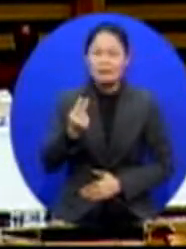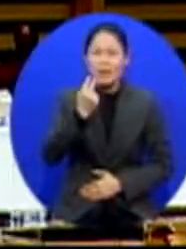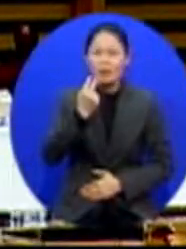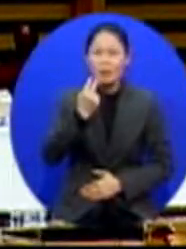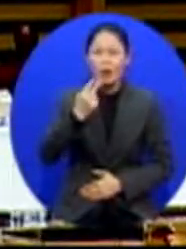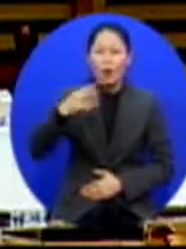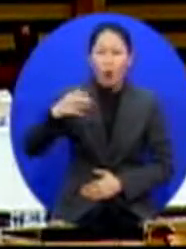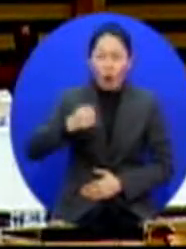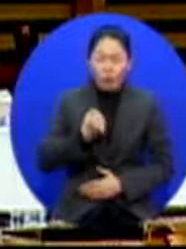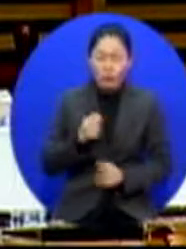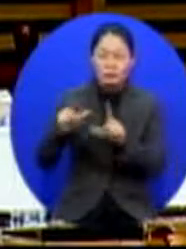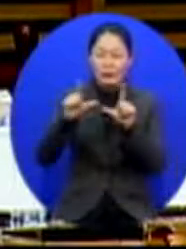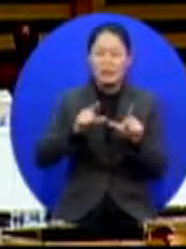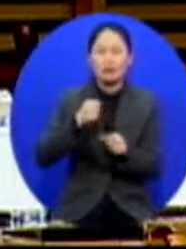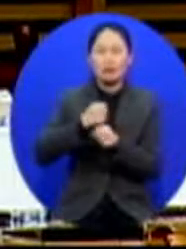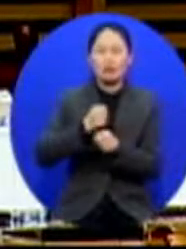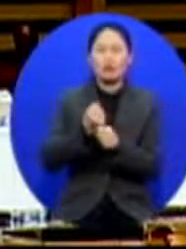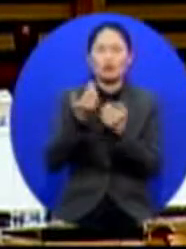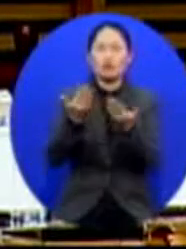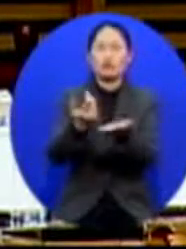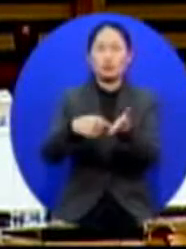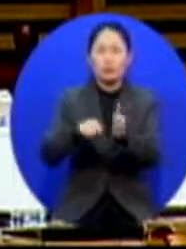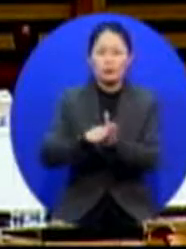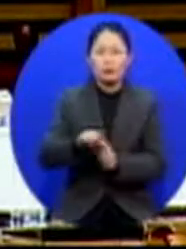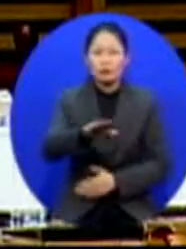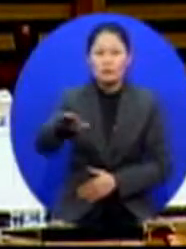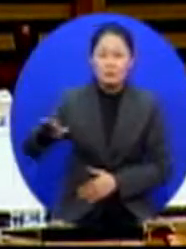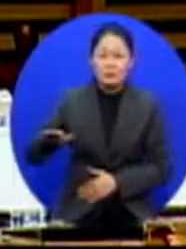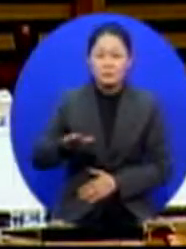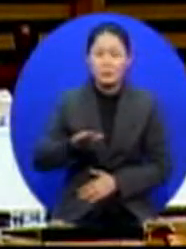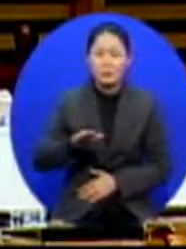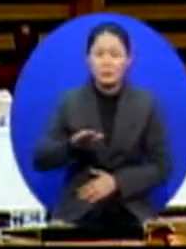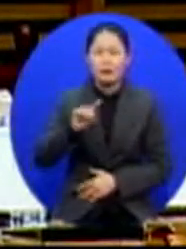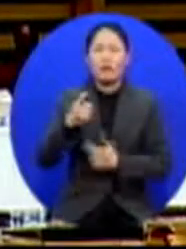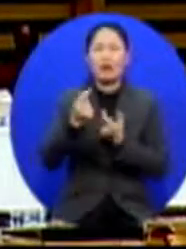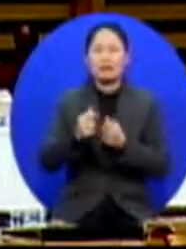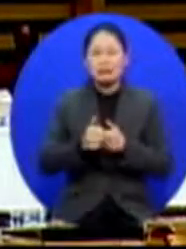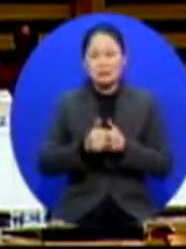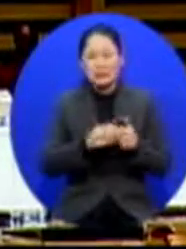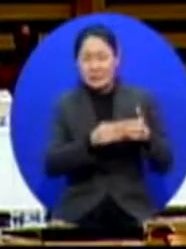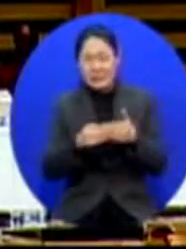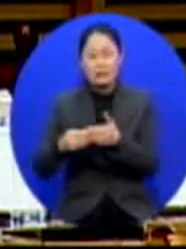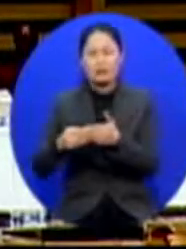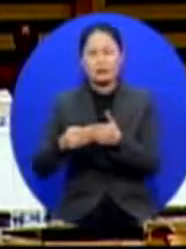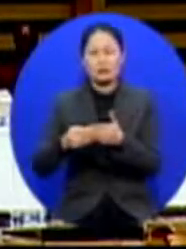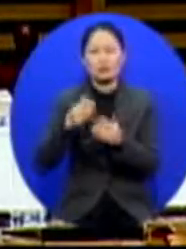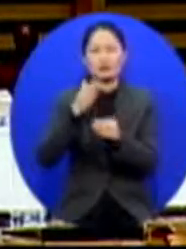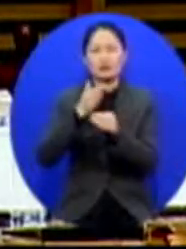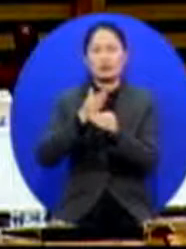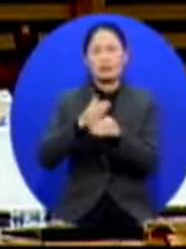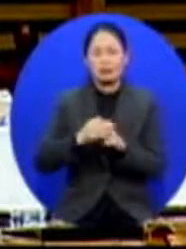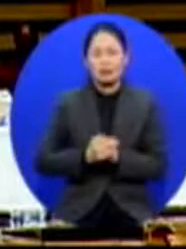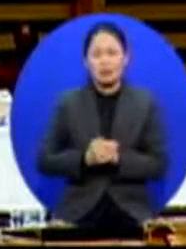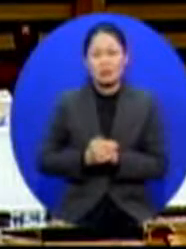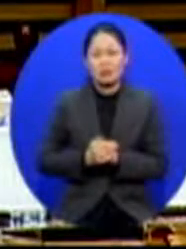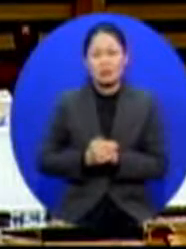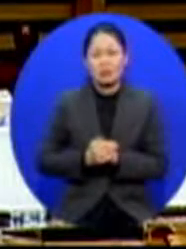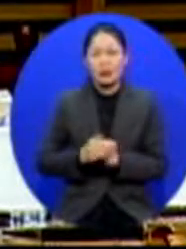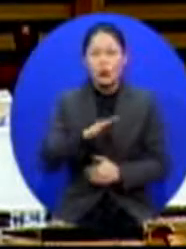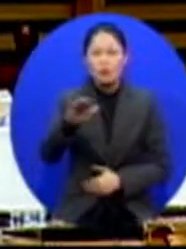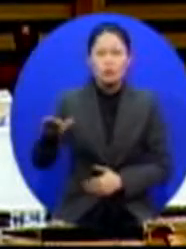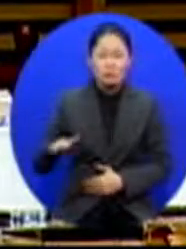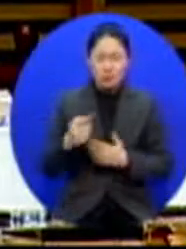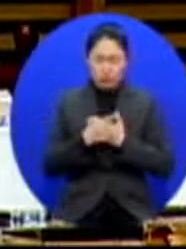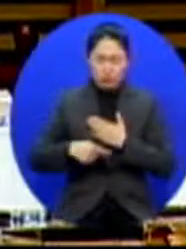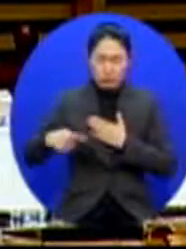얻고 살게 하시려고 하나님께서 우리를 그렇게 이끌어 가신다는 거죠 우리가 너무 육신에 매여